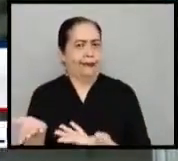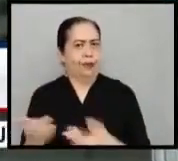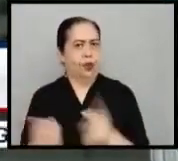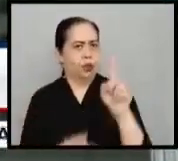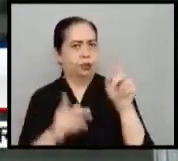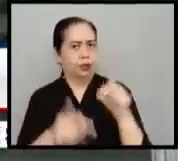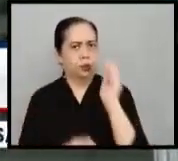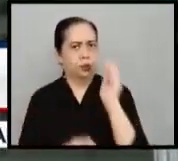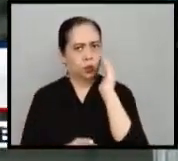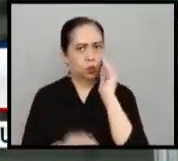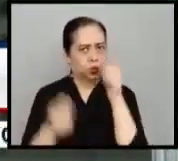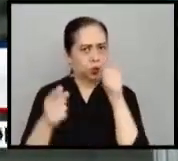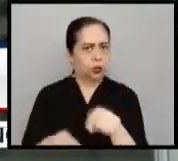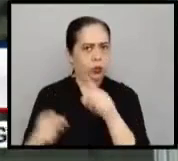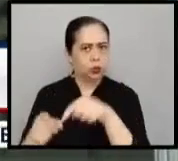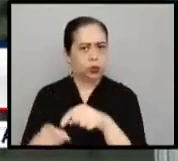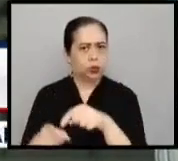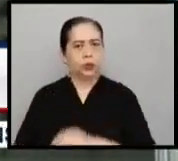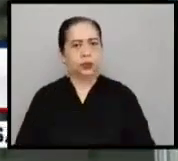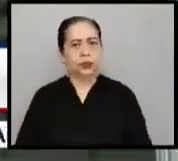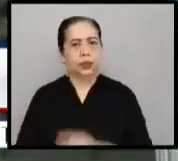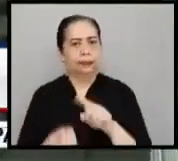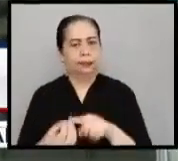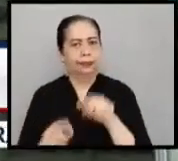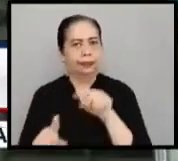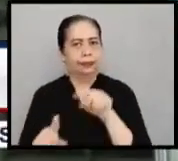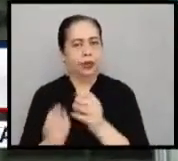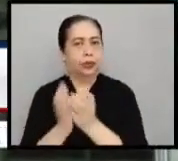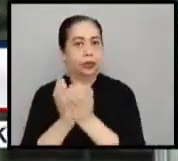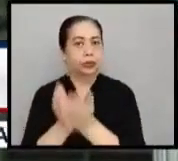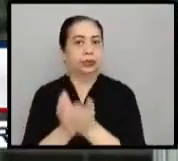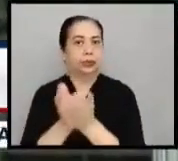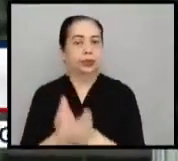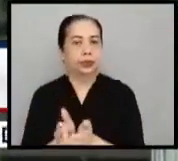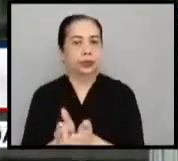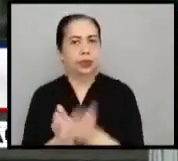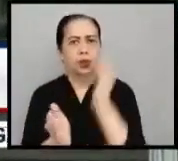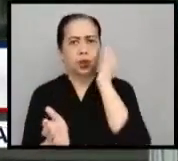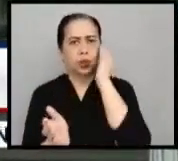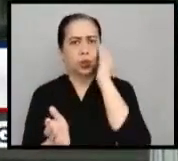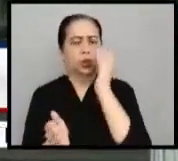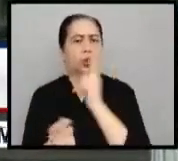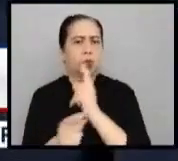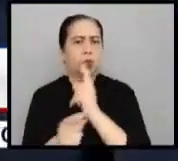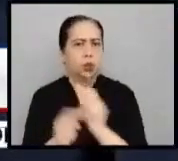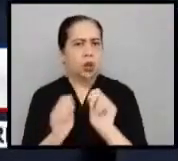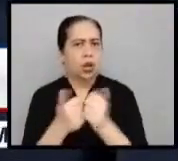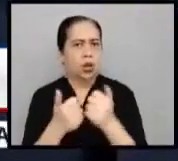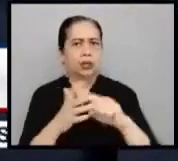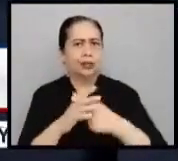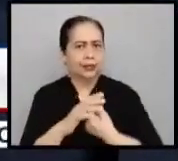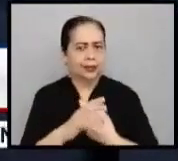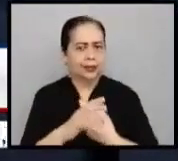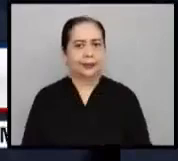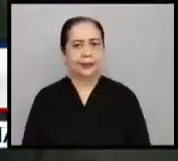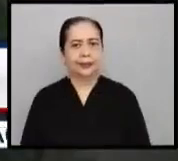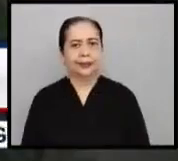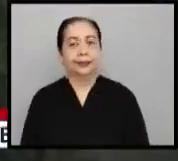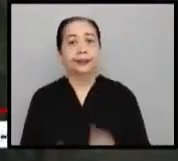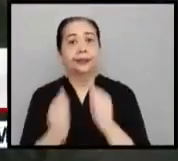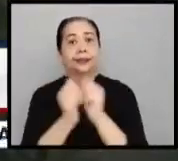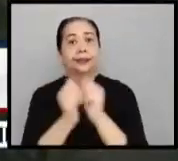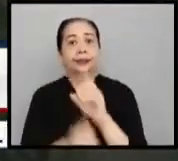nakakaalam ng pangyayari tungkol sa barkong ito na may alam talaga kung paano nagsimula ang lahat. Makakatuwang din ng DOJ